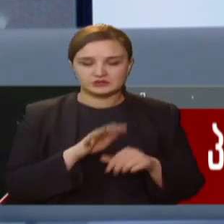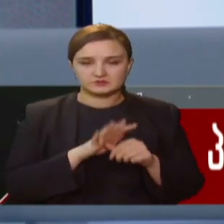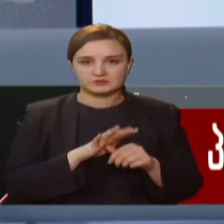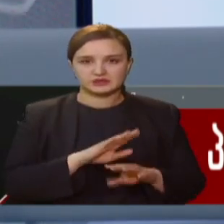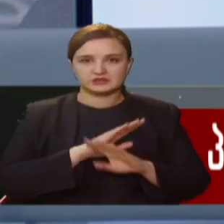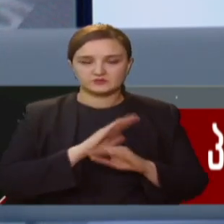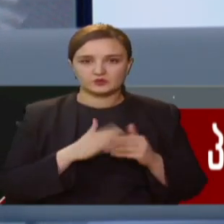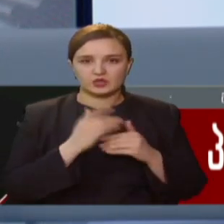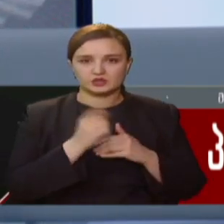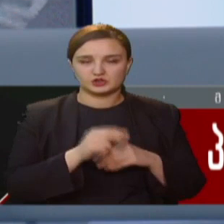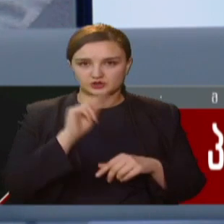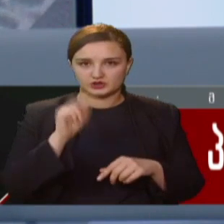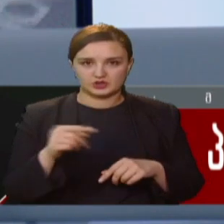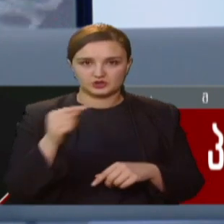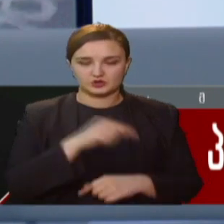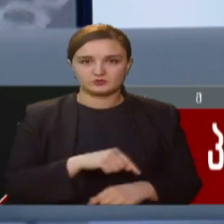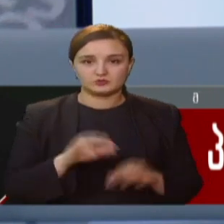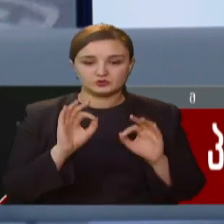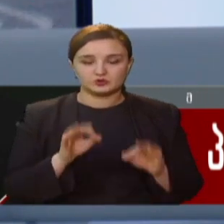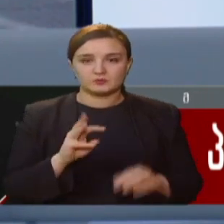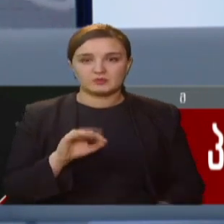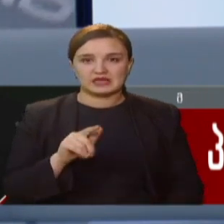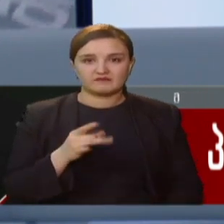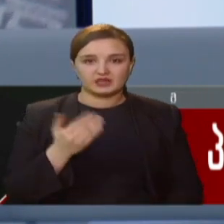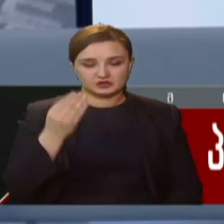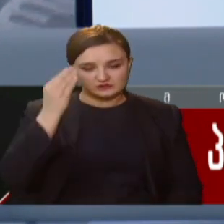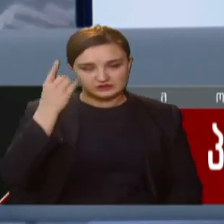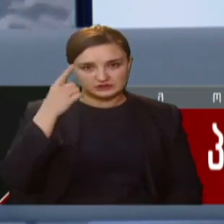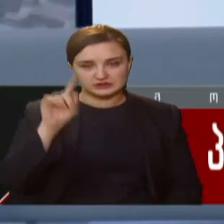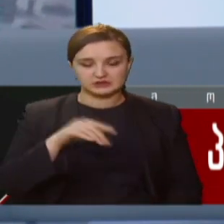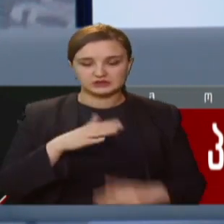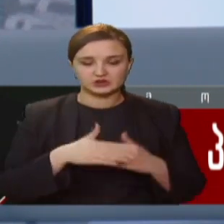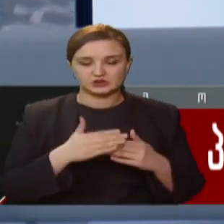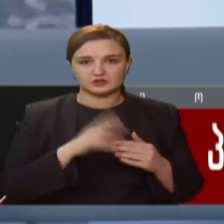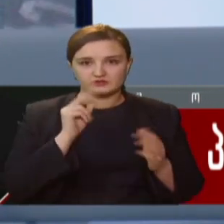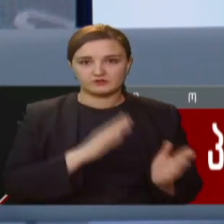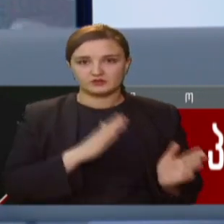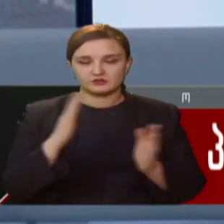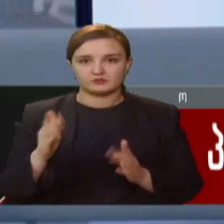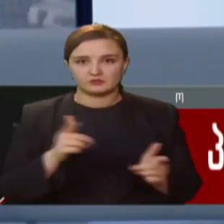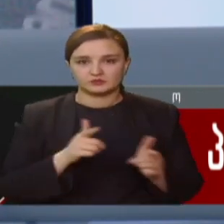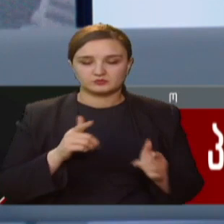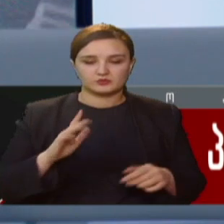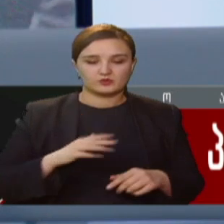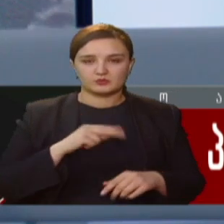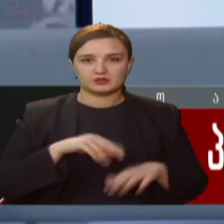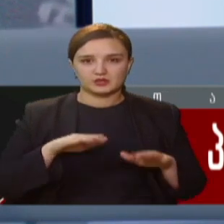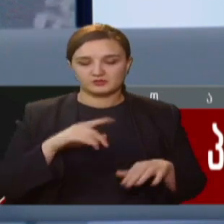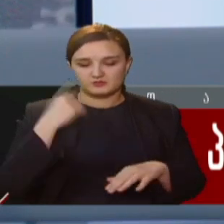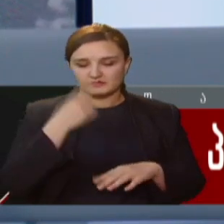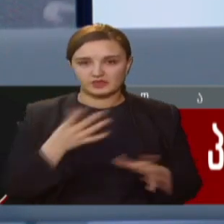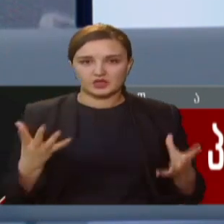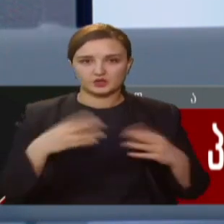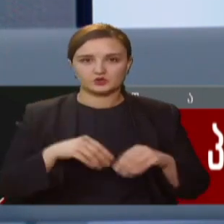სასიკვდილო განაჩენის გამოტანაში ადანაშაულებს. Სწორედ მარგველაშვილის ინიციატივით სასჯელის გადასავადებლად მომზადებული ყოფილი თანამდებობის პირთა